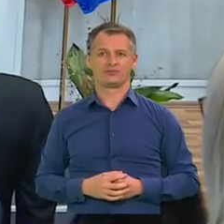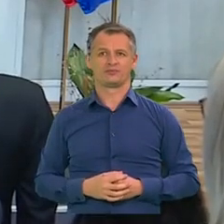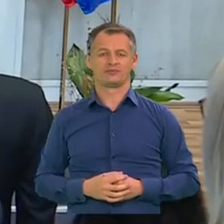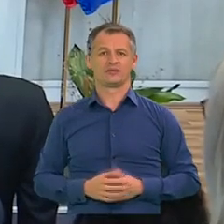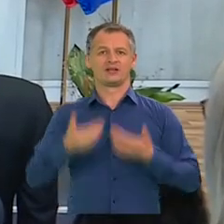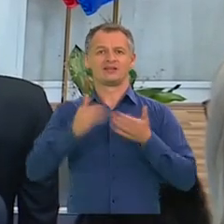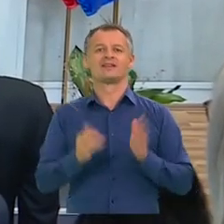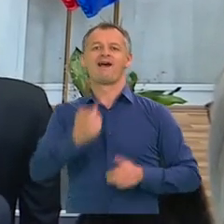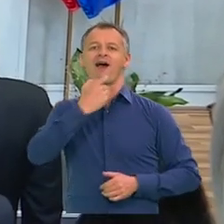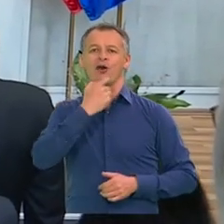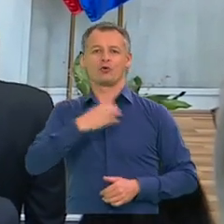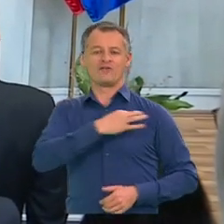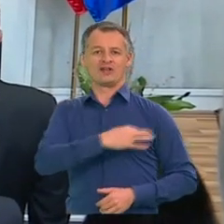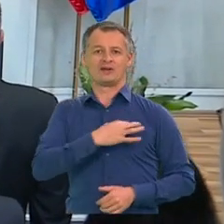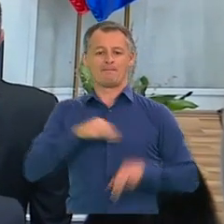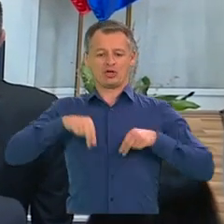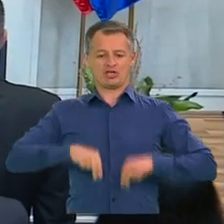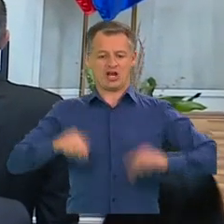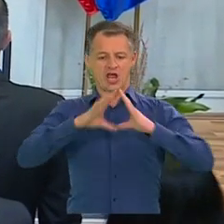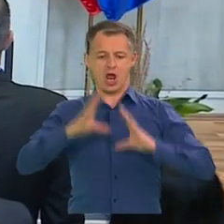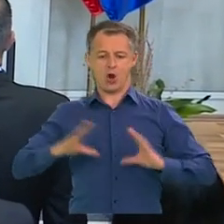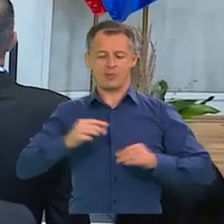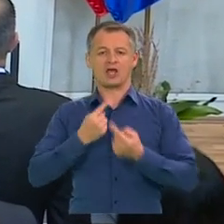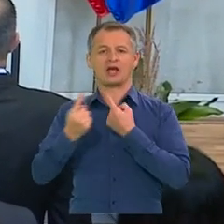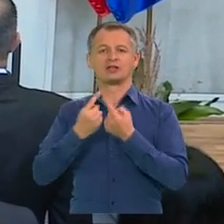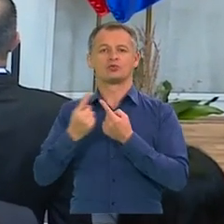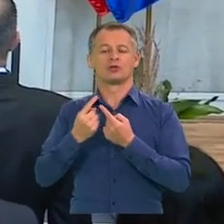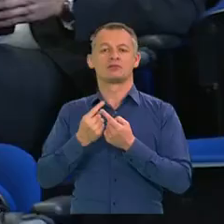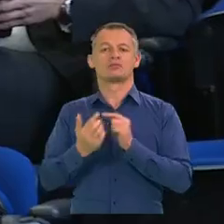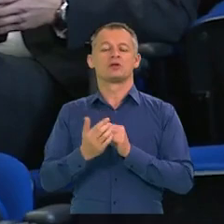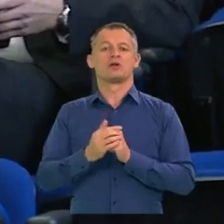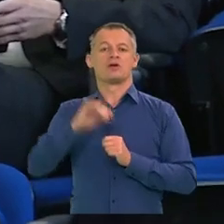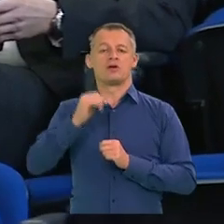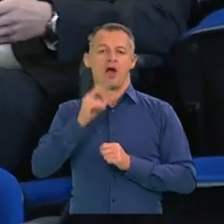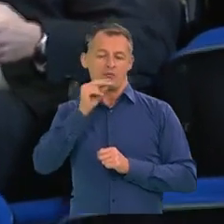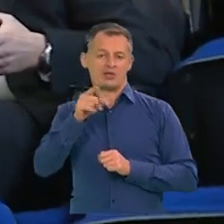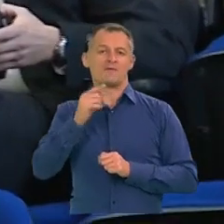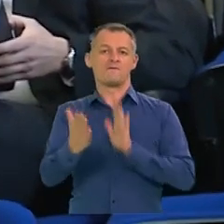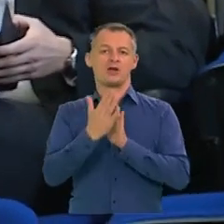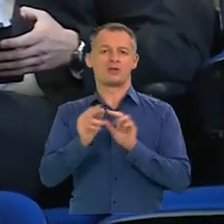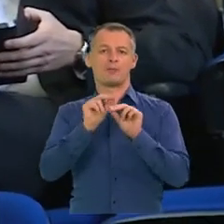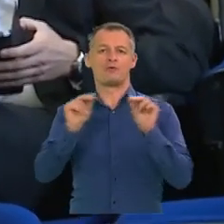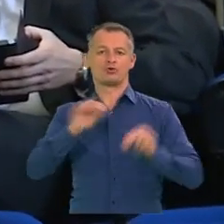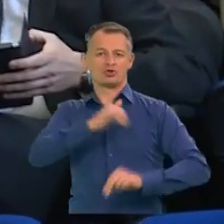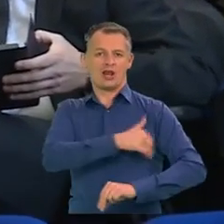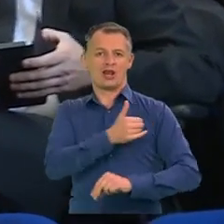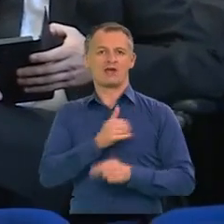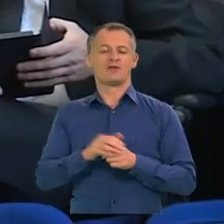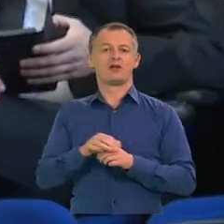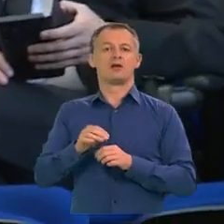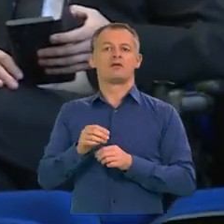La deschiderea anului universitar, Klaus Iohannis a vorbit în fața profesorilor și studenților de la Universitatea de Arhitectură și Urbanism Ion